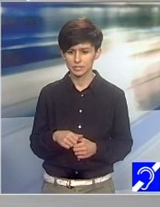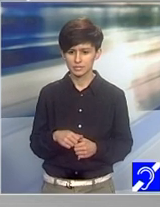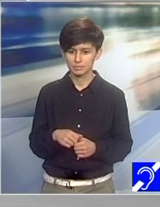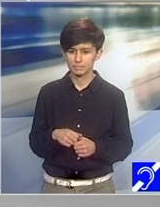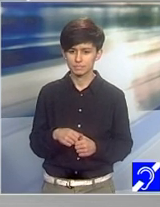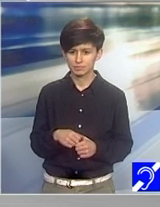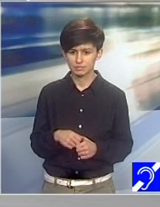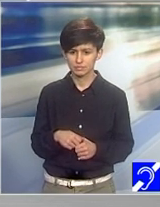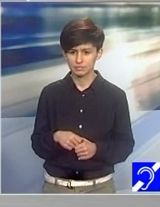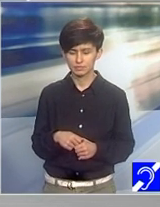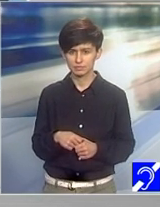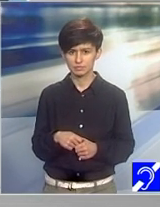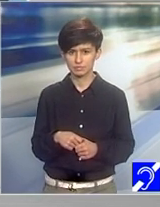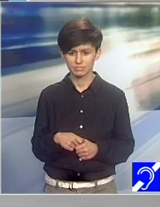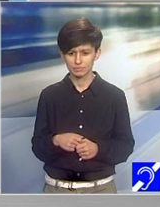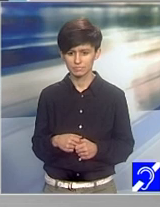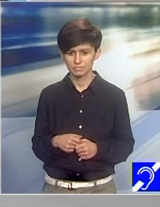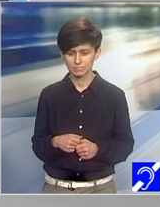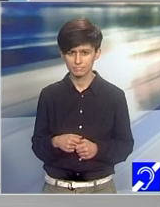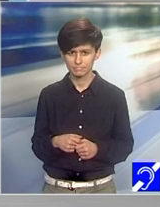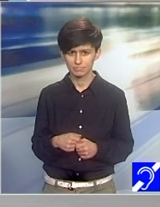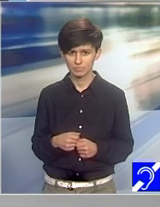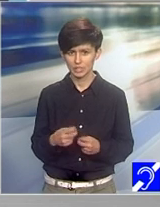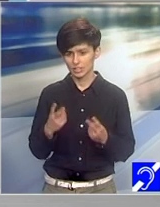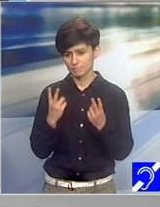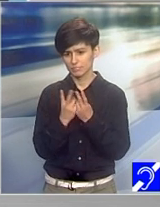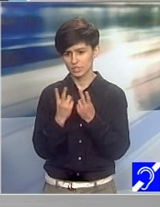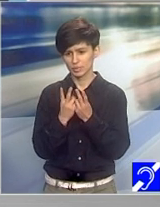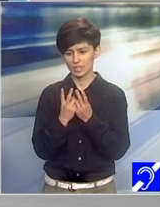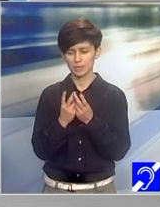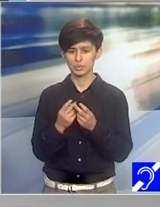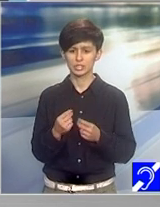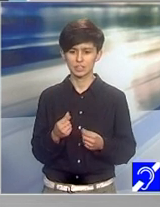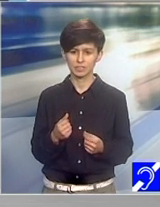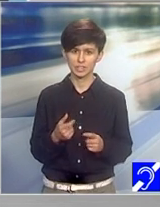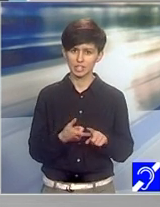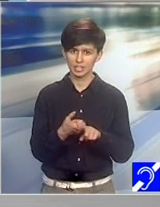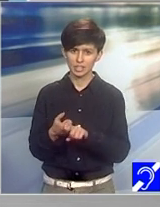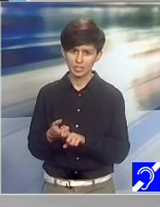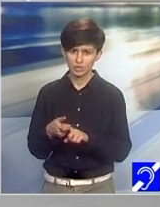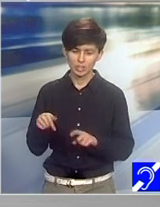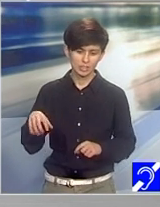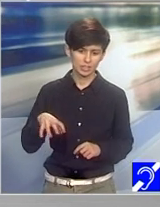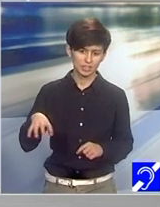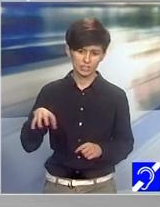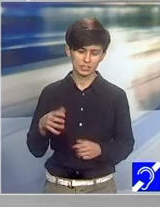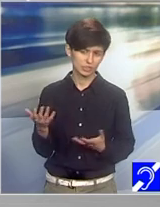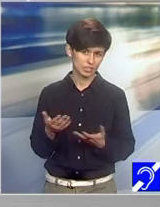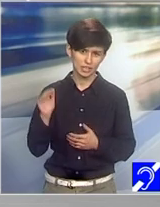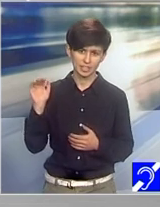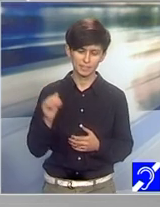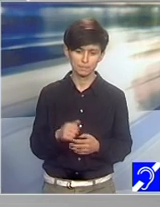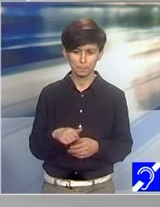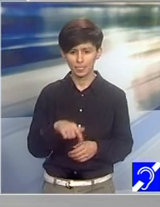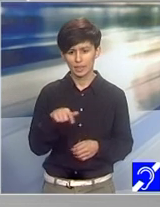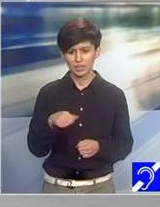și doamna Rodica. Cureaua de transmisie cea mai potrivită din această zonă. Am făcut chiar proiecte împreună. Da, și avem proiecte